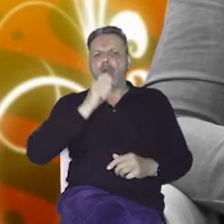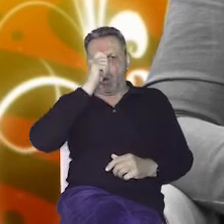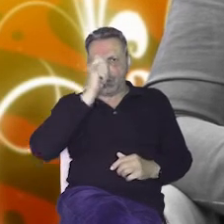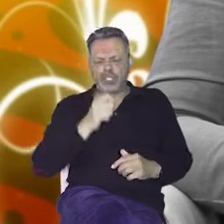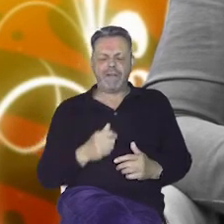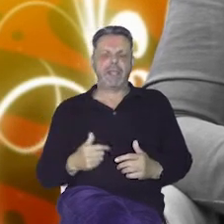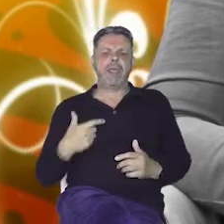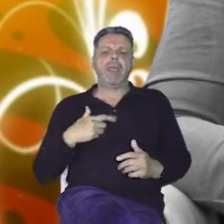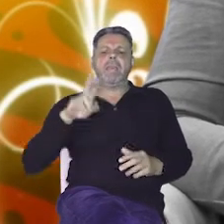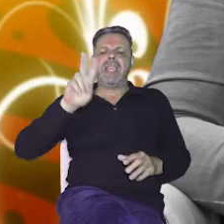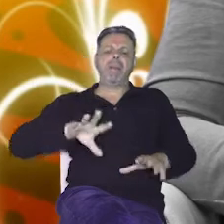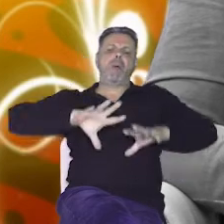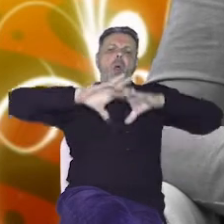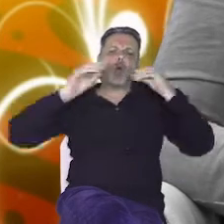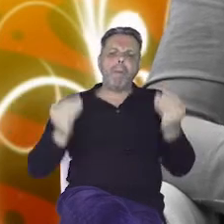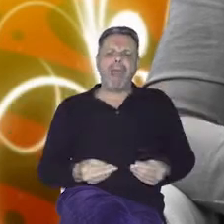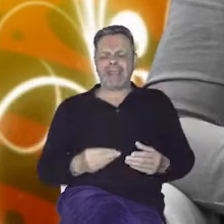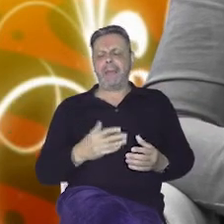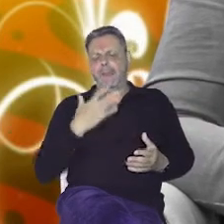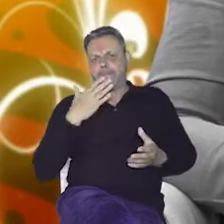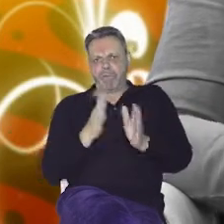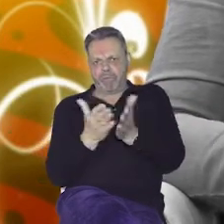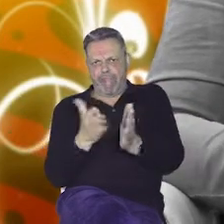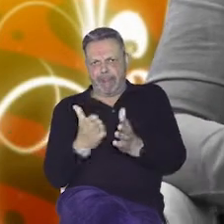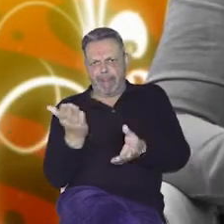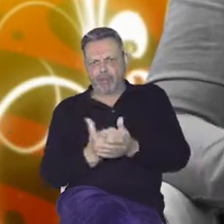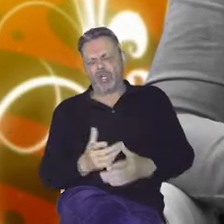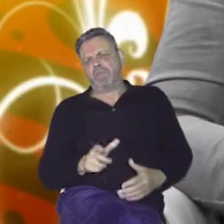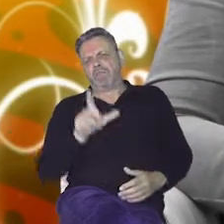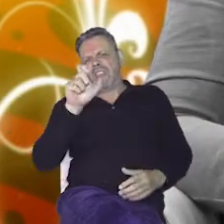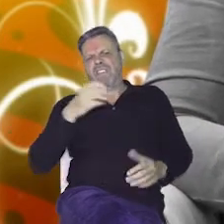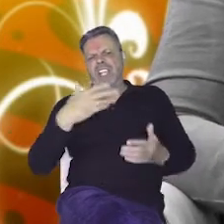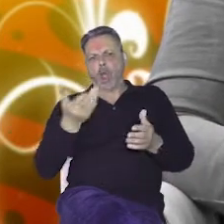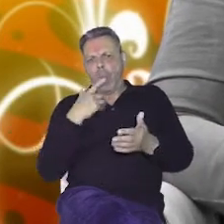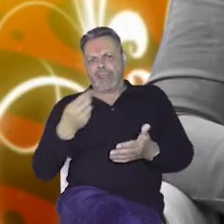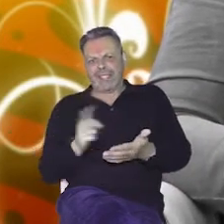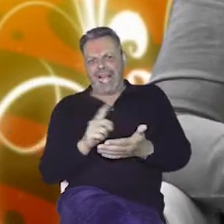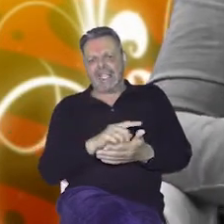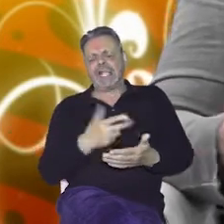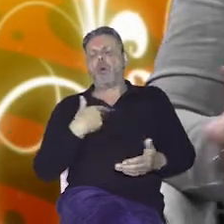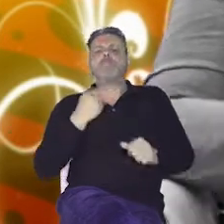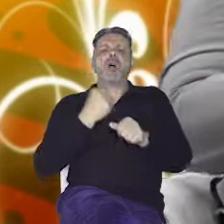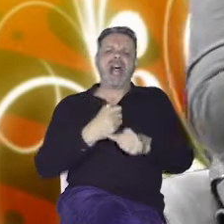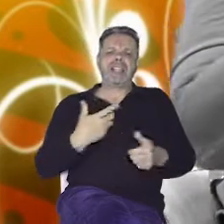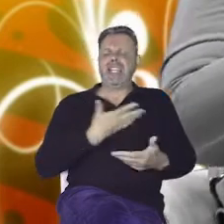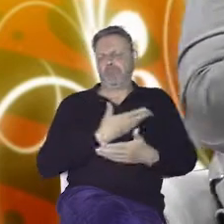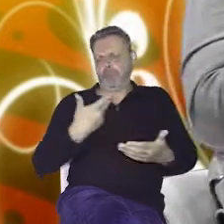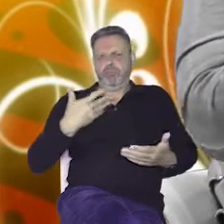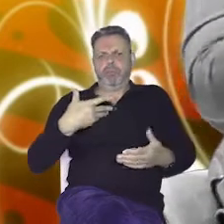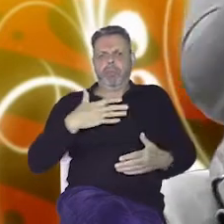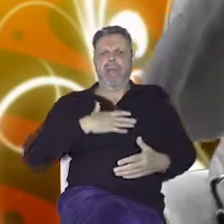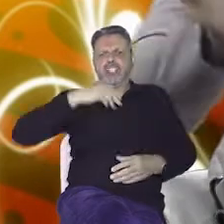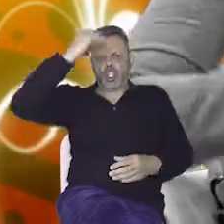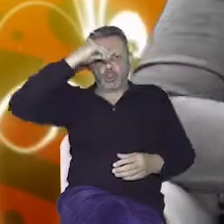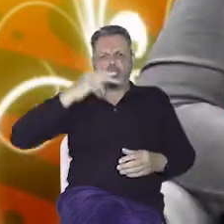imamo kompletno razrađen priručnik, veliki, sa 200 stranica, koji smo radili sa, znači to su radili svi stručnjaci u tom polju, znači